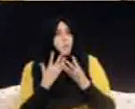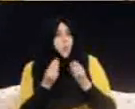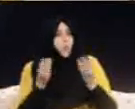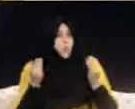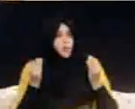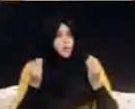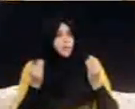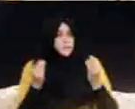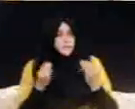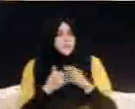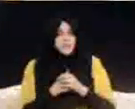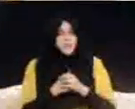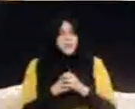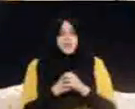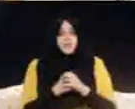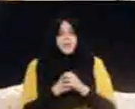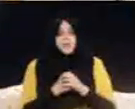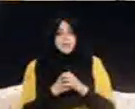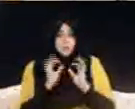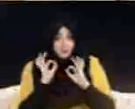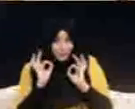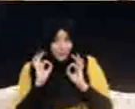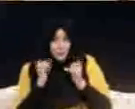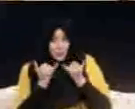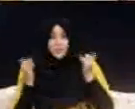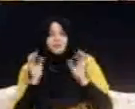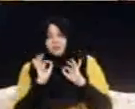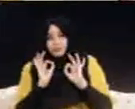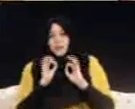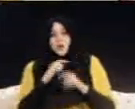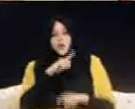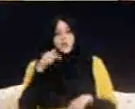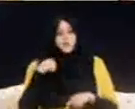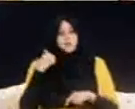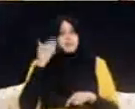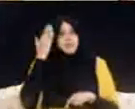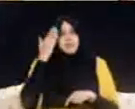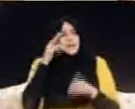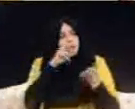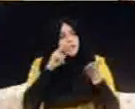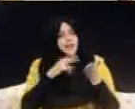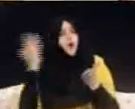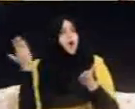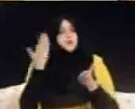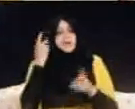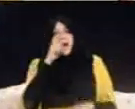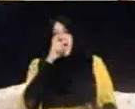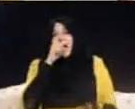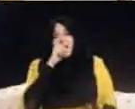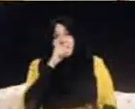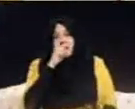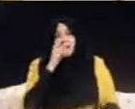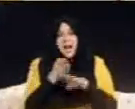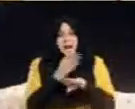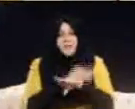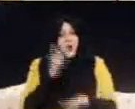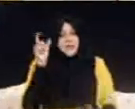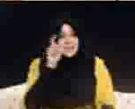ينكرها. نحن نقرأ عن شمائل العرب، عن شمائل عن